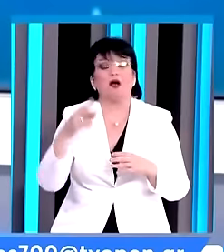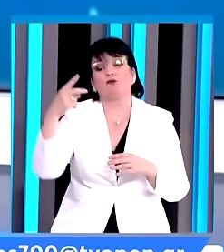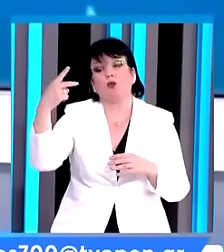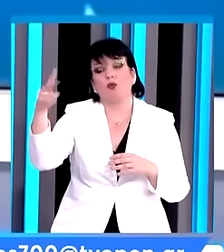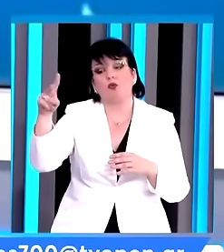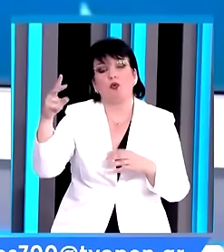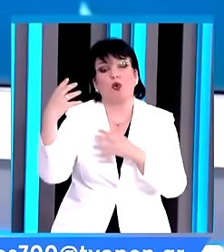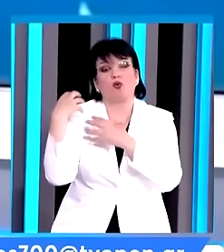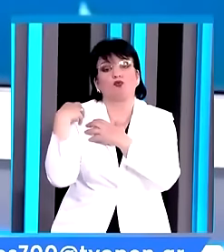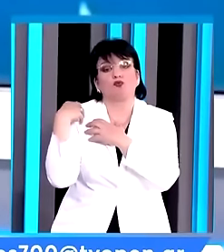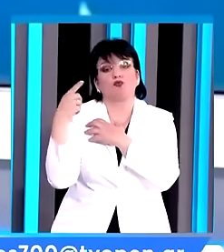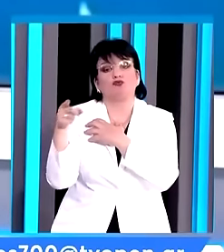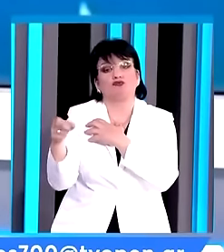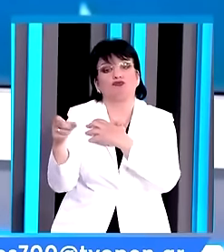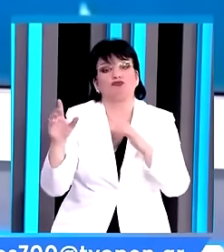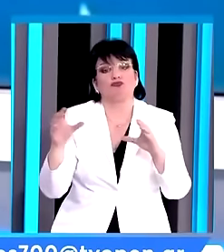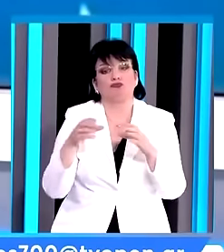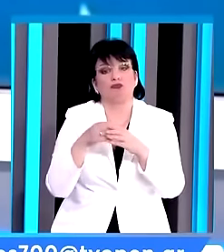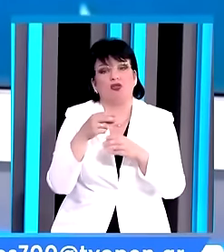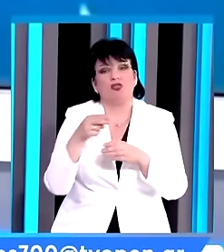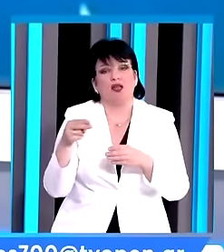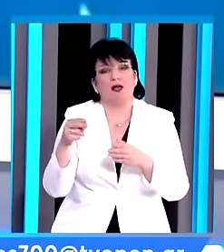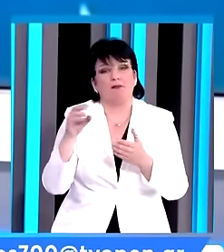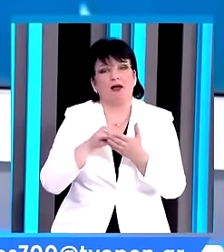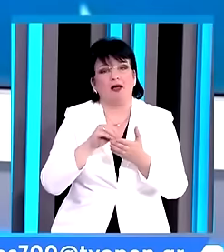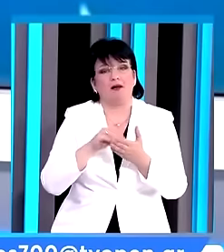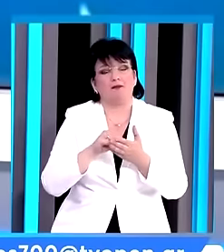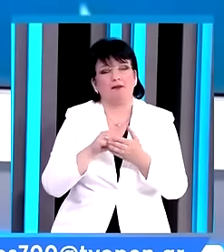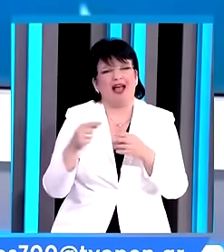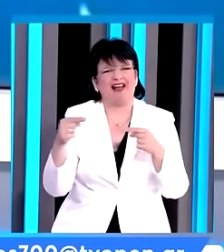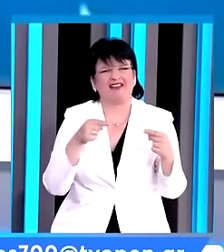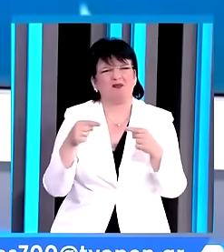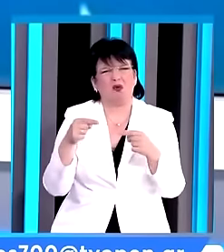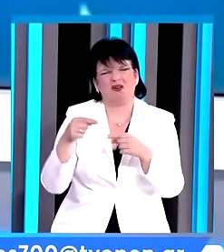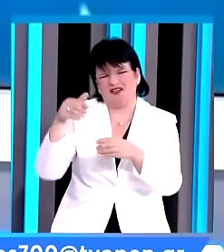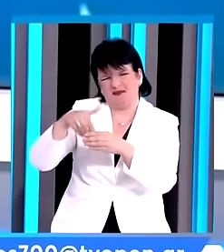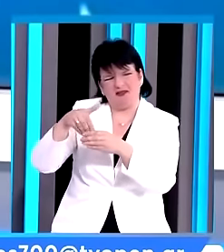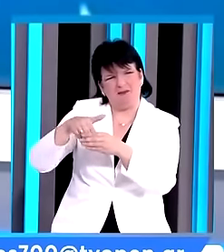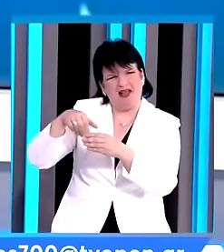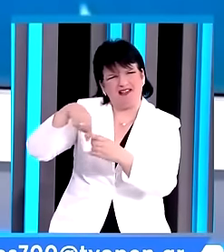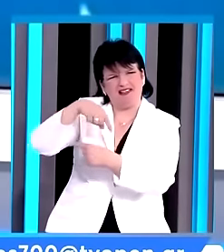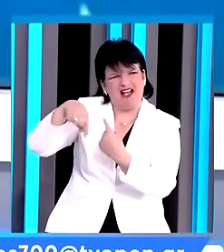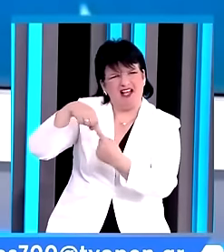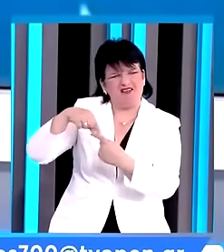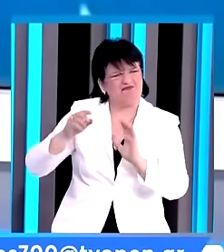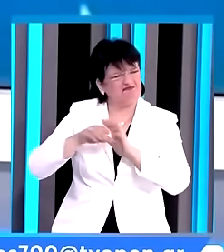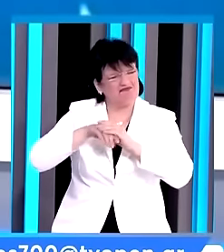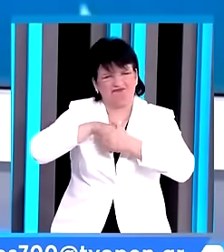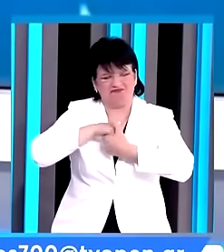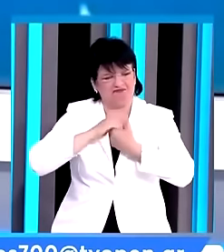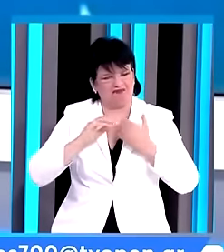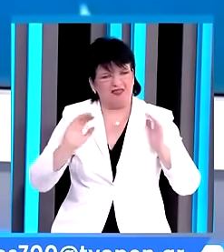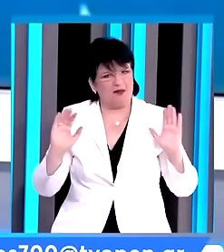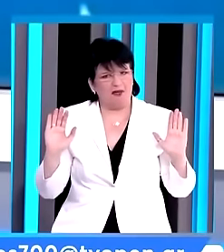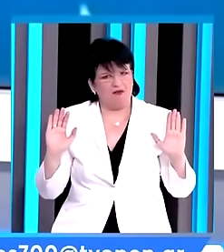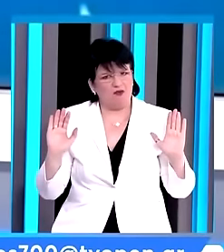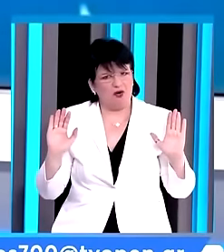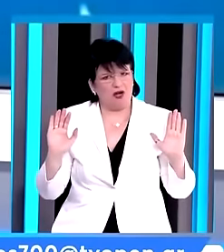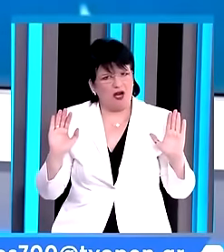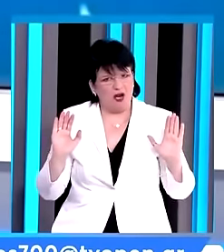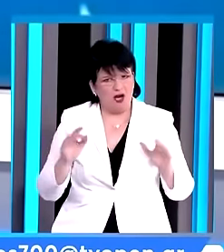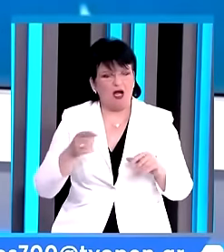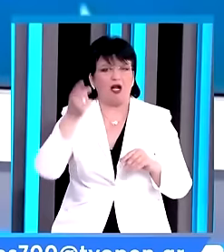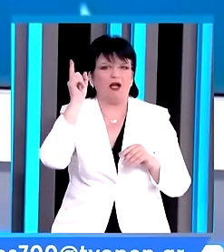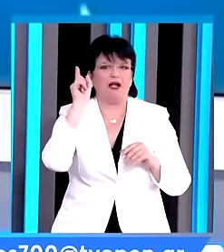τους θέμα. Επαναλαμβάνω όμως το τι γίνεται στην αντιπολίτευση. Εμένα προσωπικά δεν με αφορά. Θα ασκώ